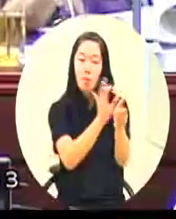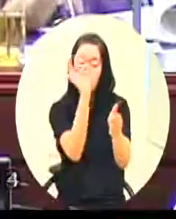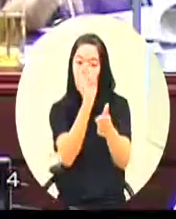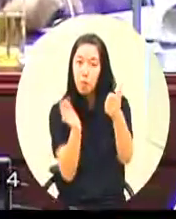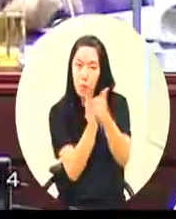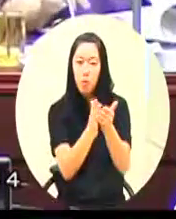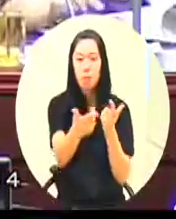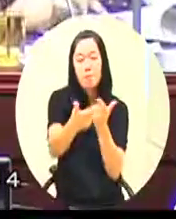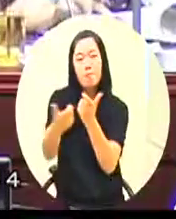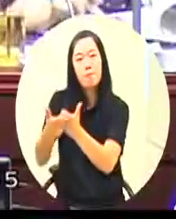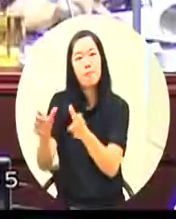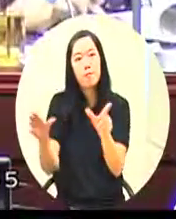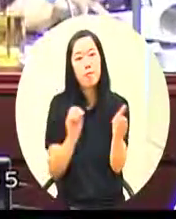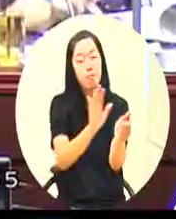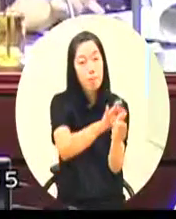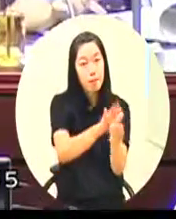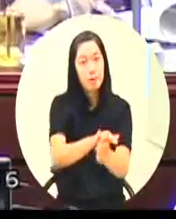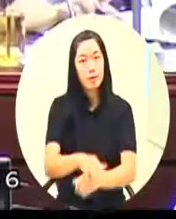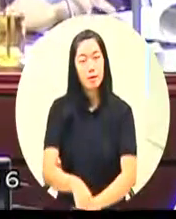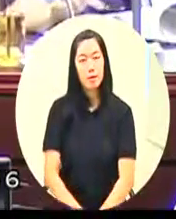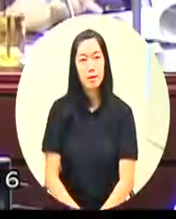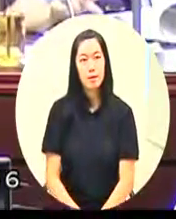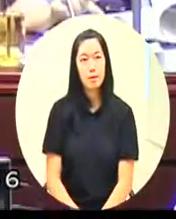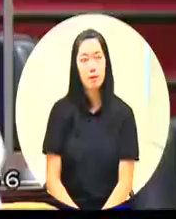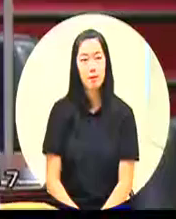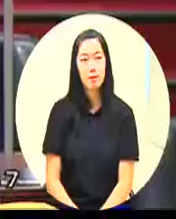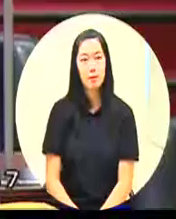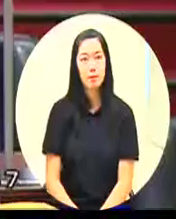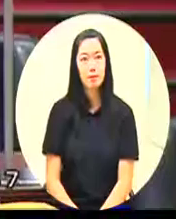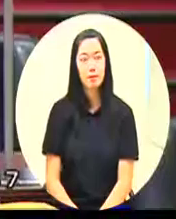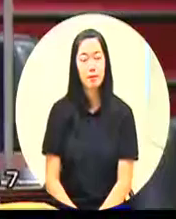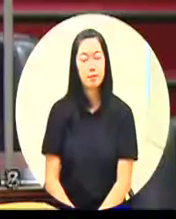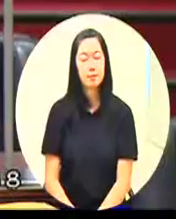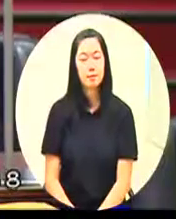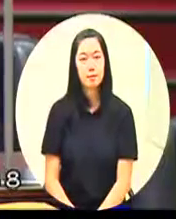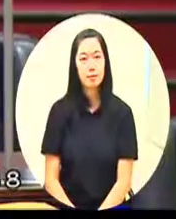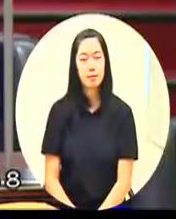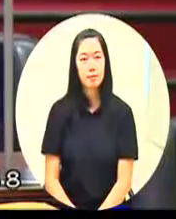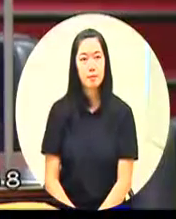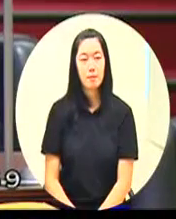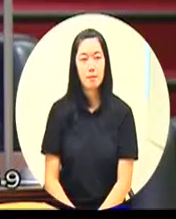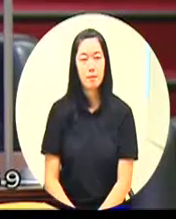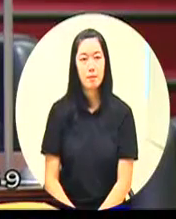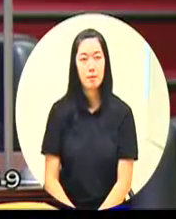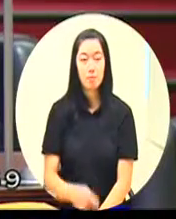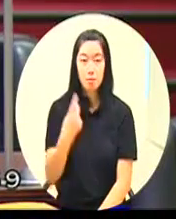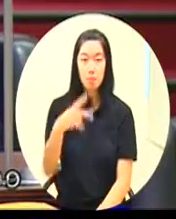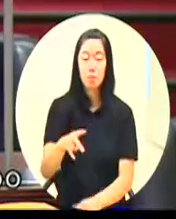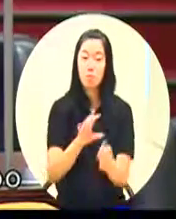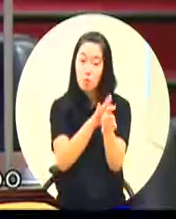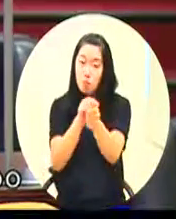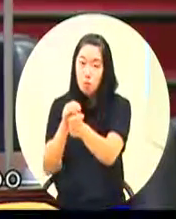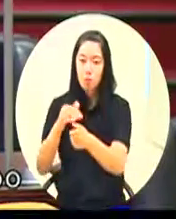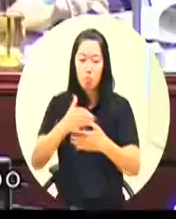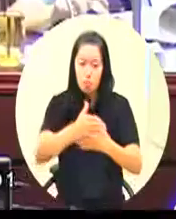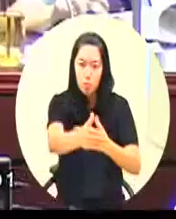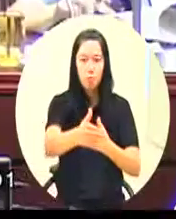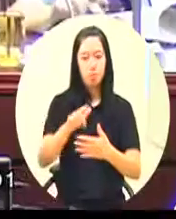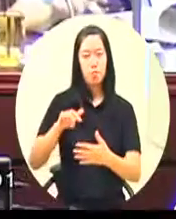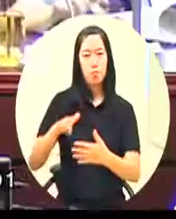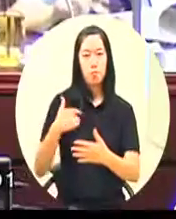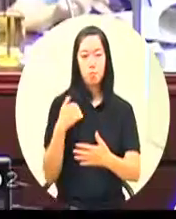忙。 在学习的历程里头，老师应该